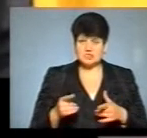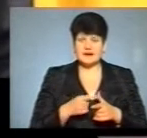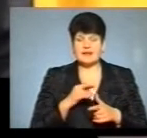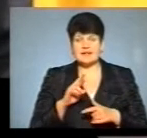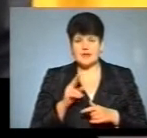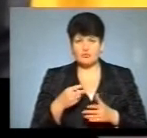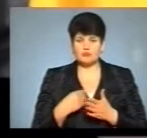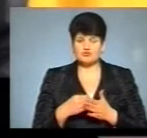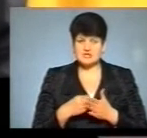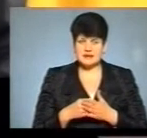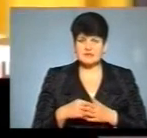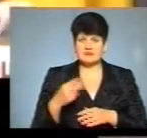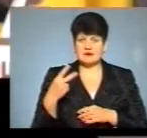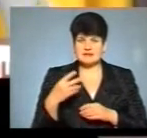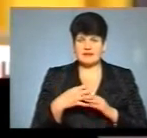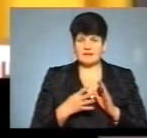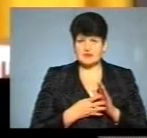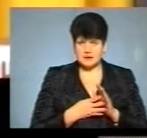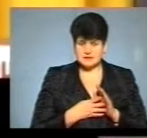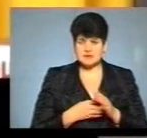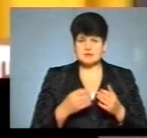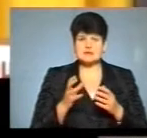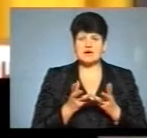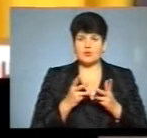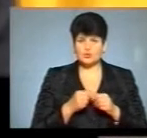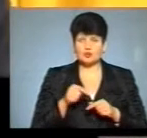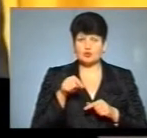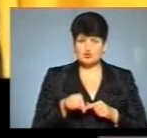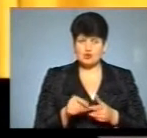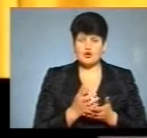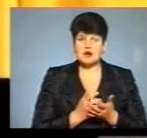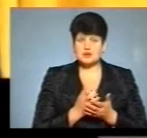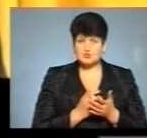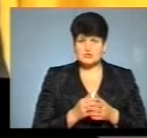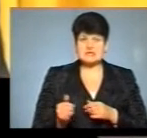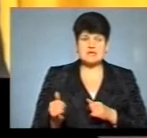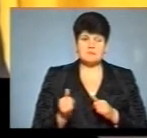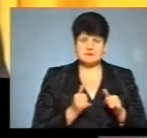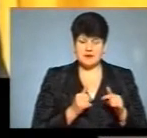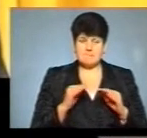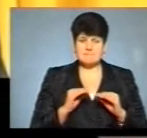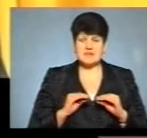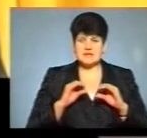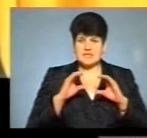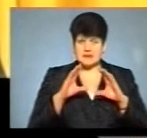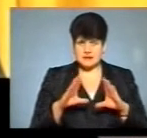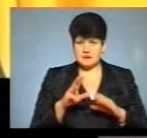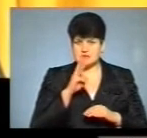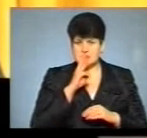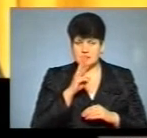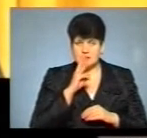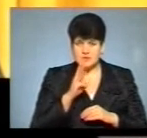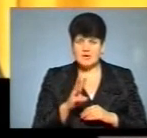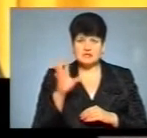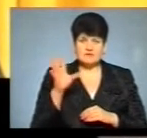бюджеті 2019. За рахунок цього ресурсу забезпечено підняття заробітної плати